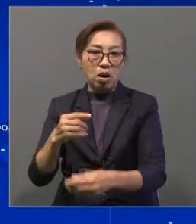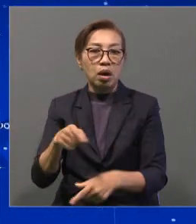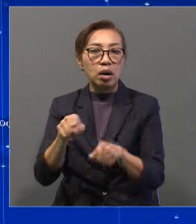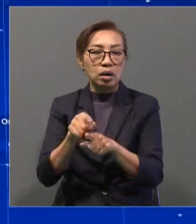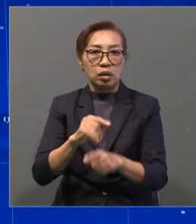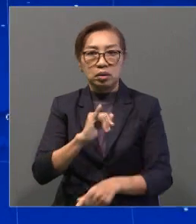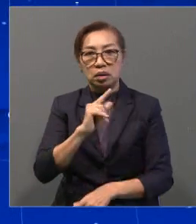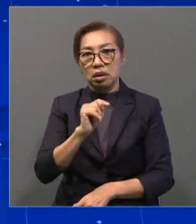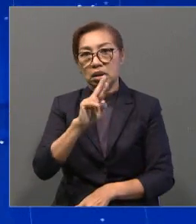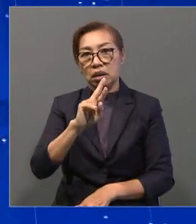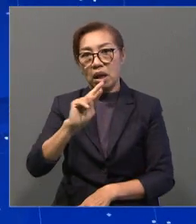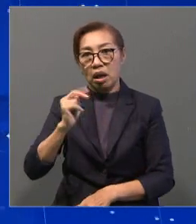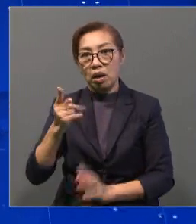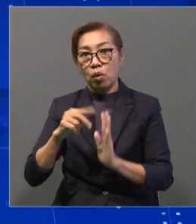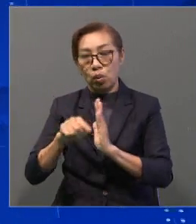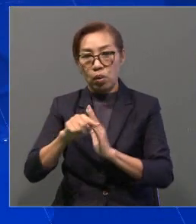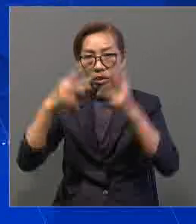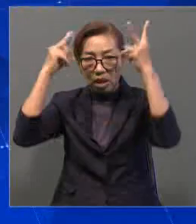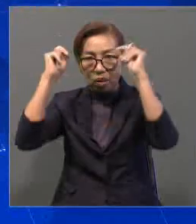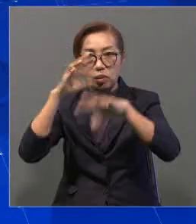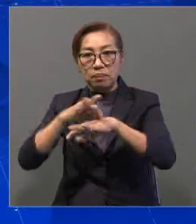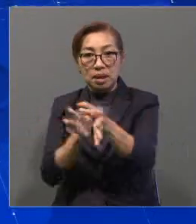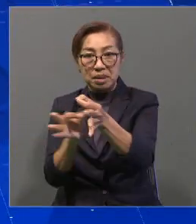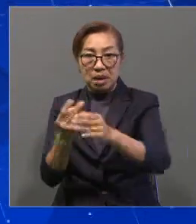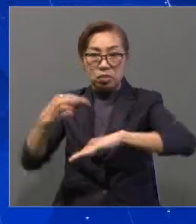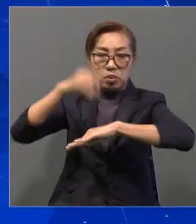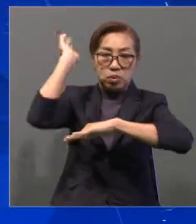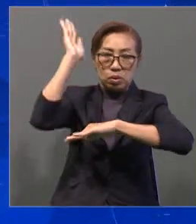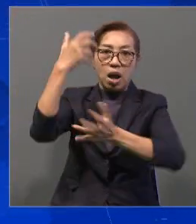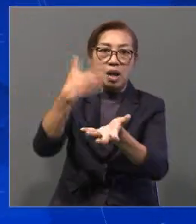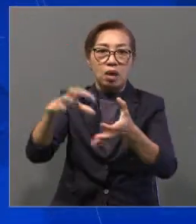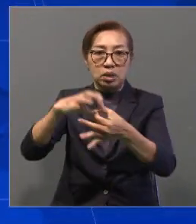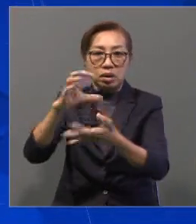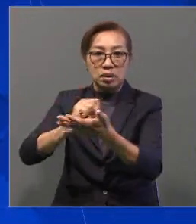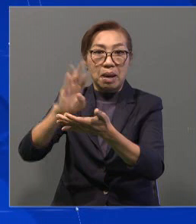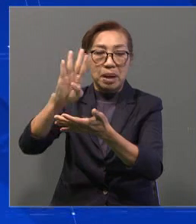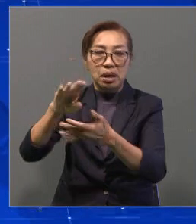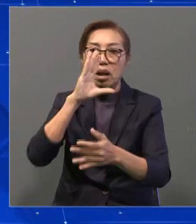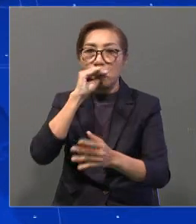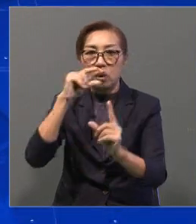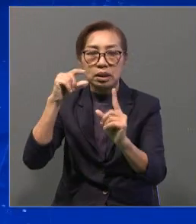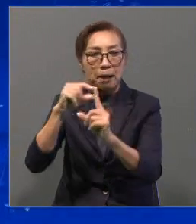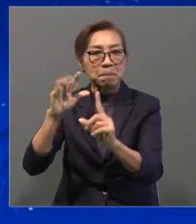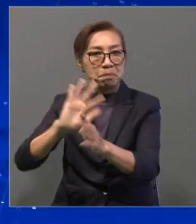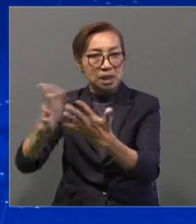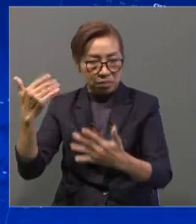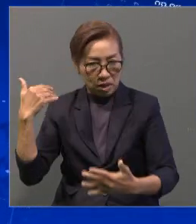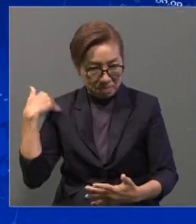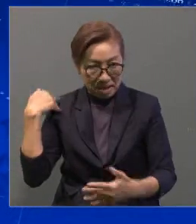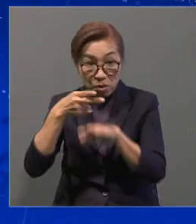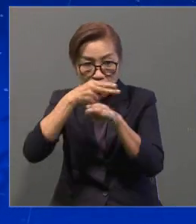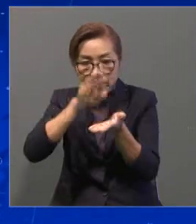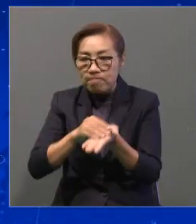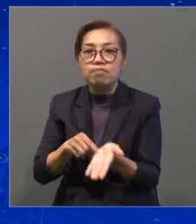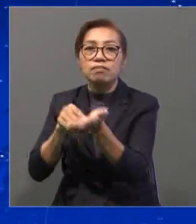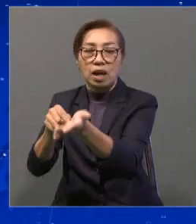เสียงของนายไตรรงค์สุวรรณคีรีที่ปรึกษานายกรัฐมนตรีที่ได้ขึ้นปราศรัยเกี่ยวกับสถาบันและใช้ถ้อยคำที่หยาบคายอยู่ใน